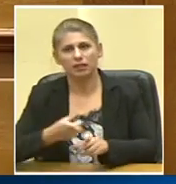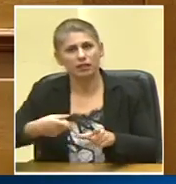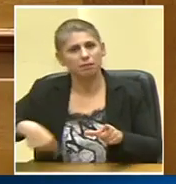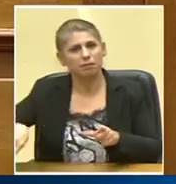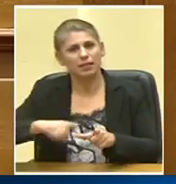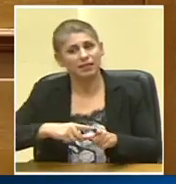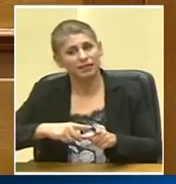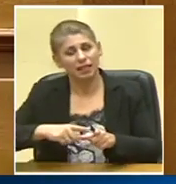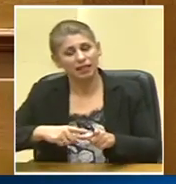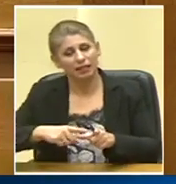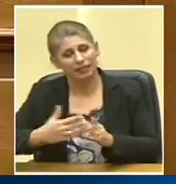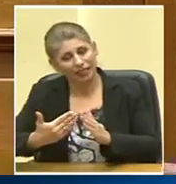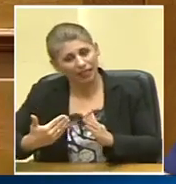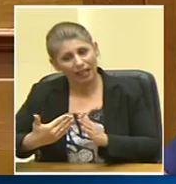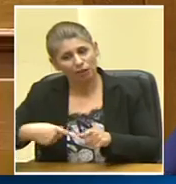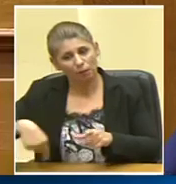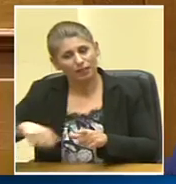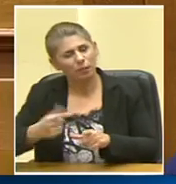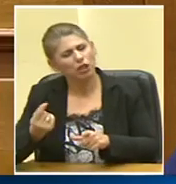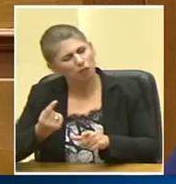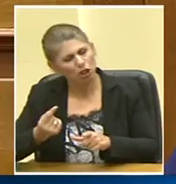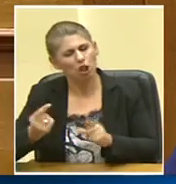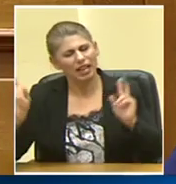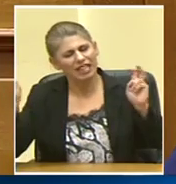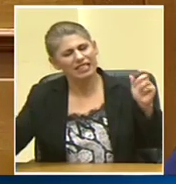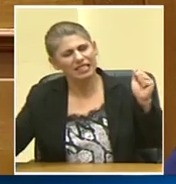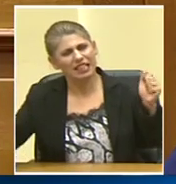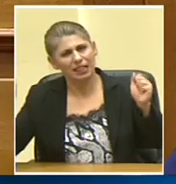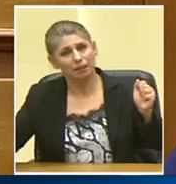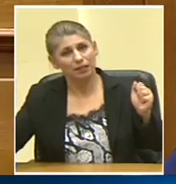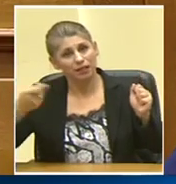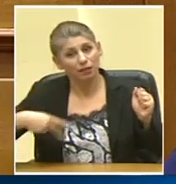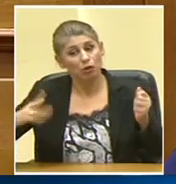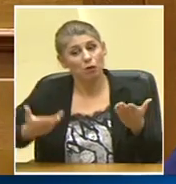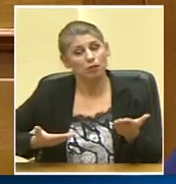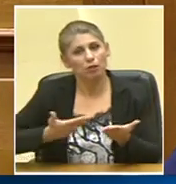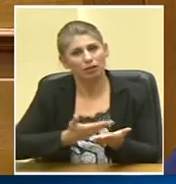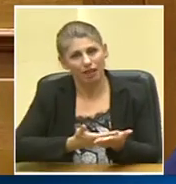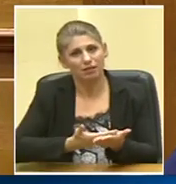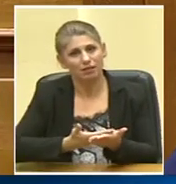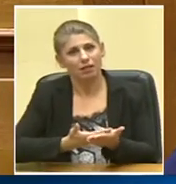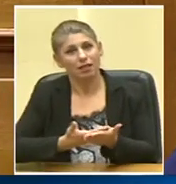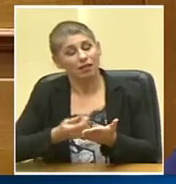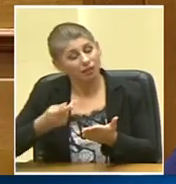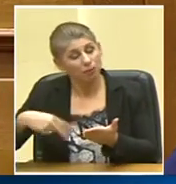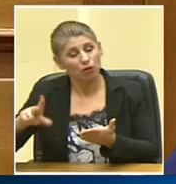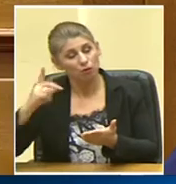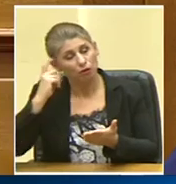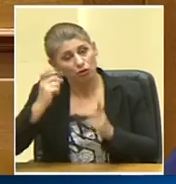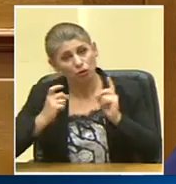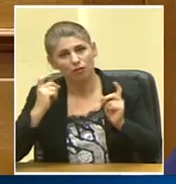της κάτω πλατείας, εκείνης όπου είχε λιγότερα συνθήματα και περισσότερες προτάσεις και περισσότερο αναστοχασμό.